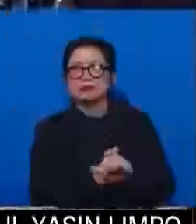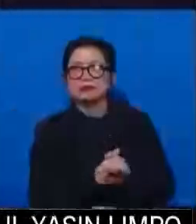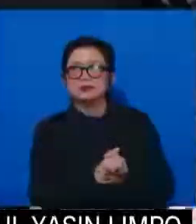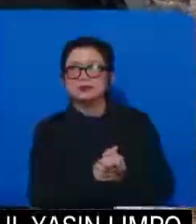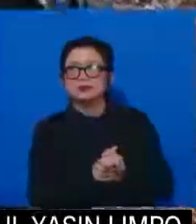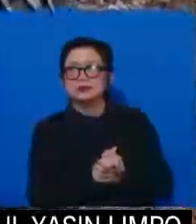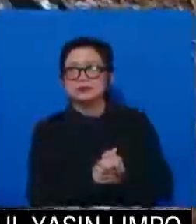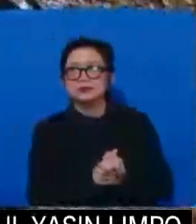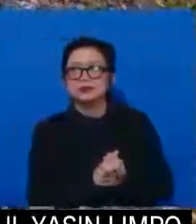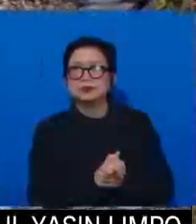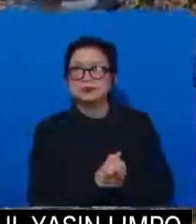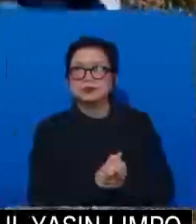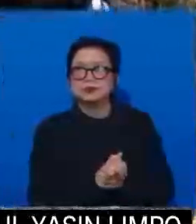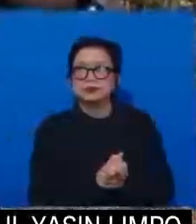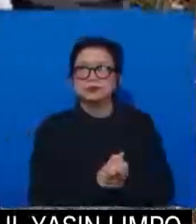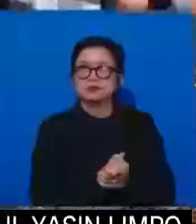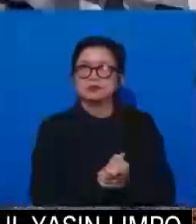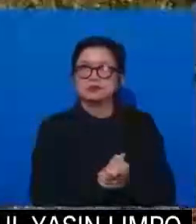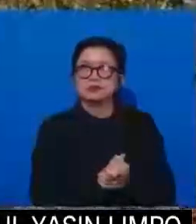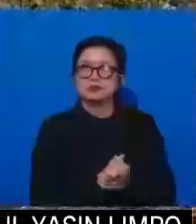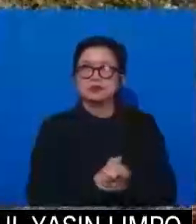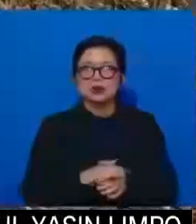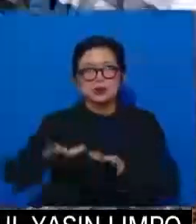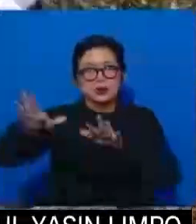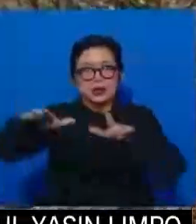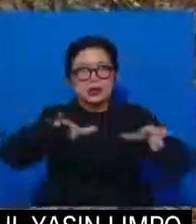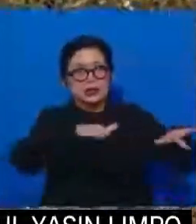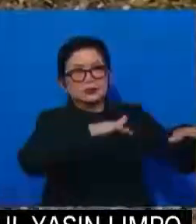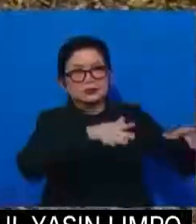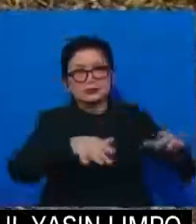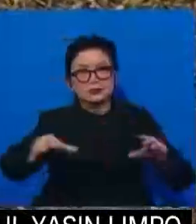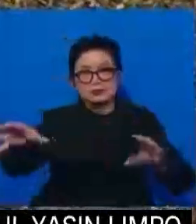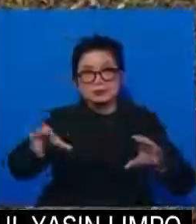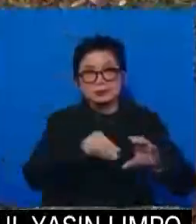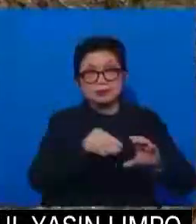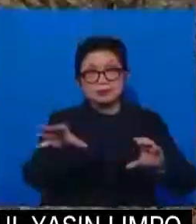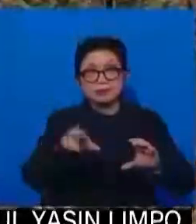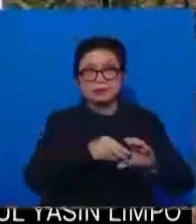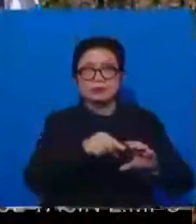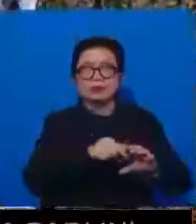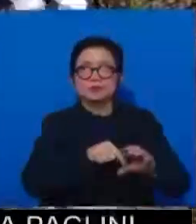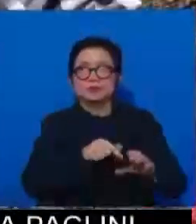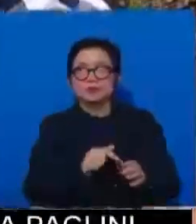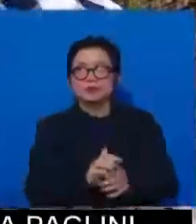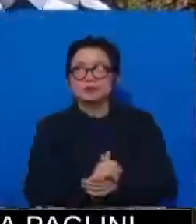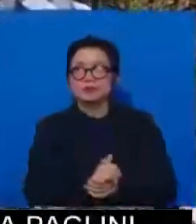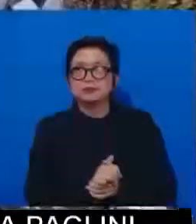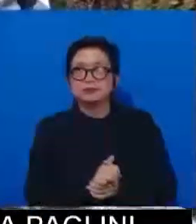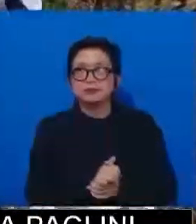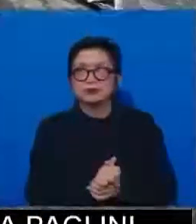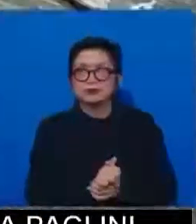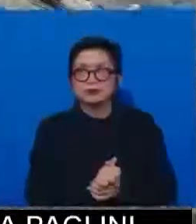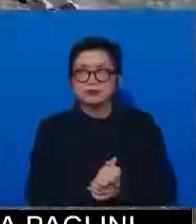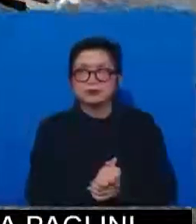Ini paling nggak 5 jam ya. Untuk ngambil air laut sampai ditampung di tempat-tempat sebelum